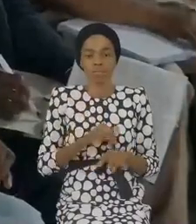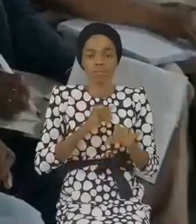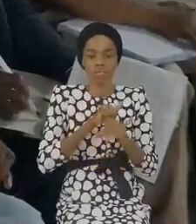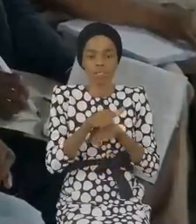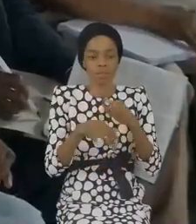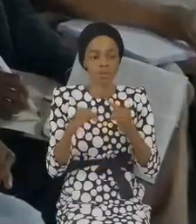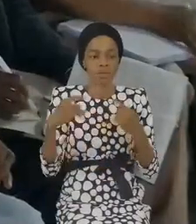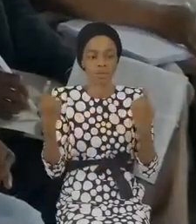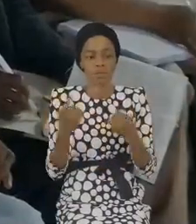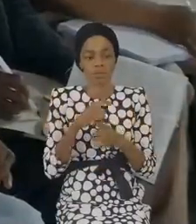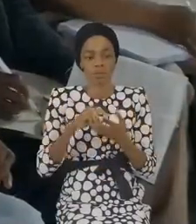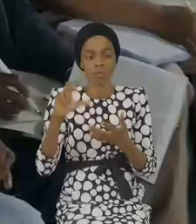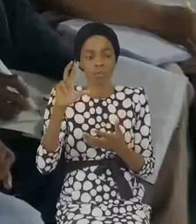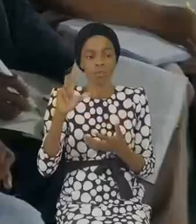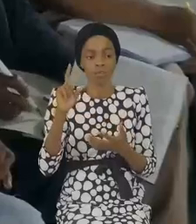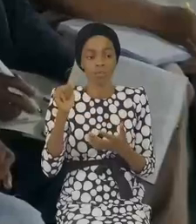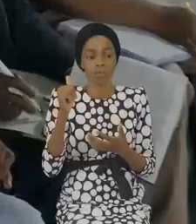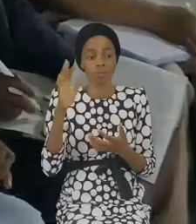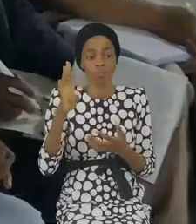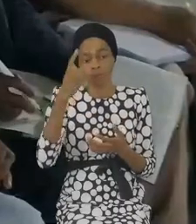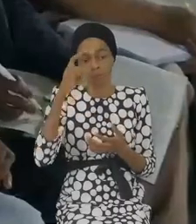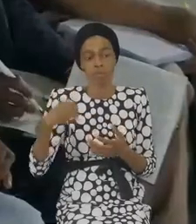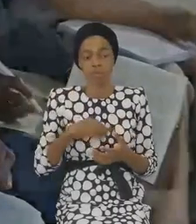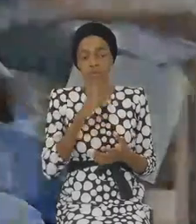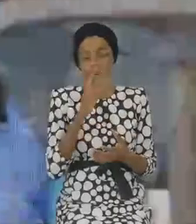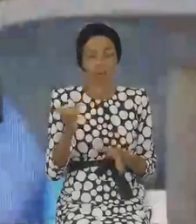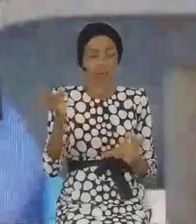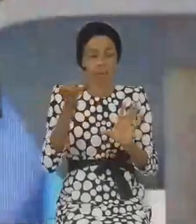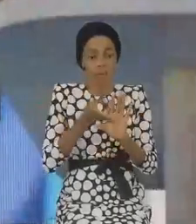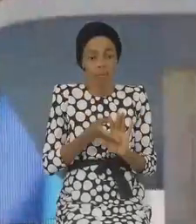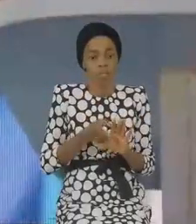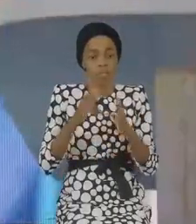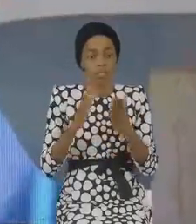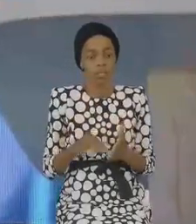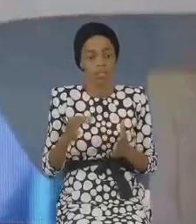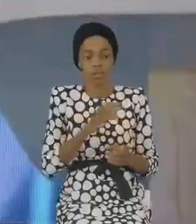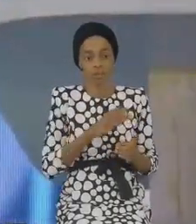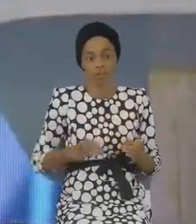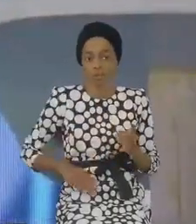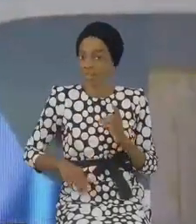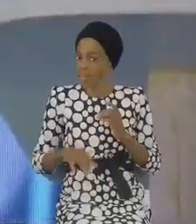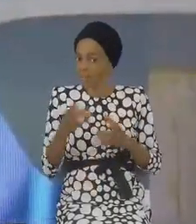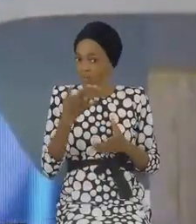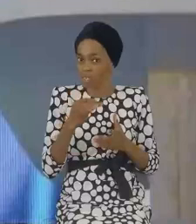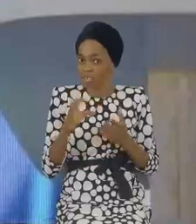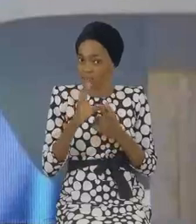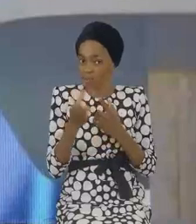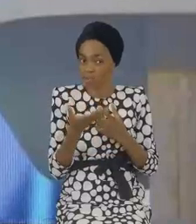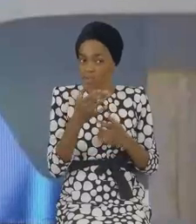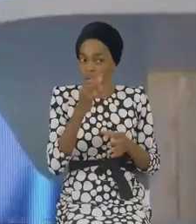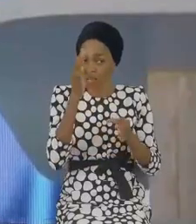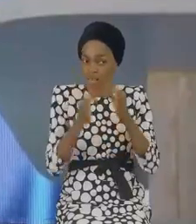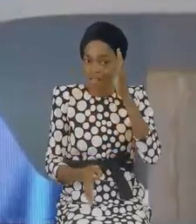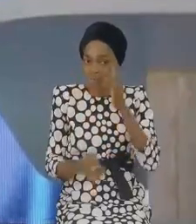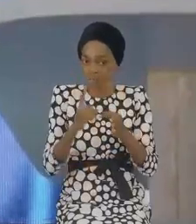devenus participants de Christ, pourvu, il y a une condition, pourvu que nous retenions fermement jusqu'à